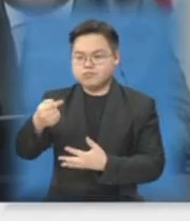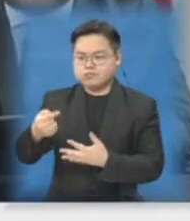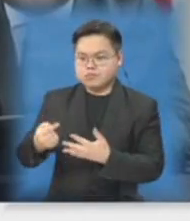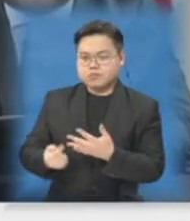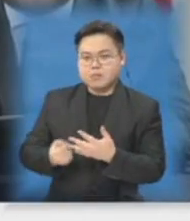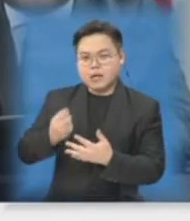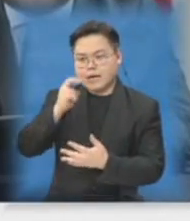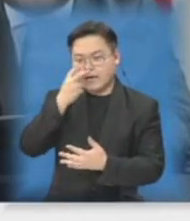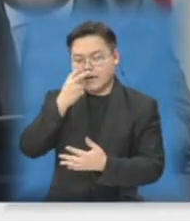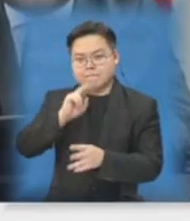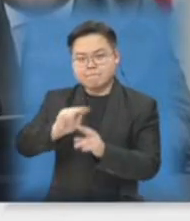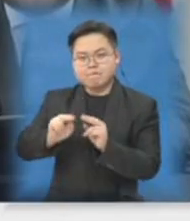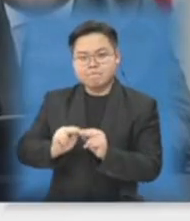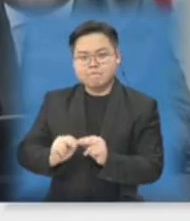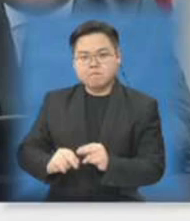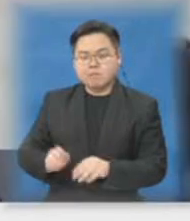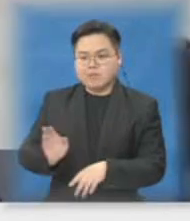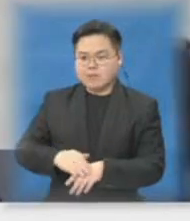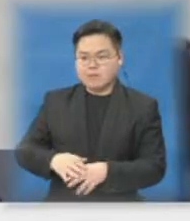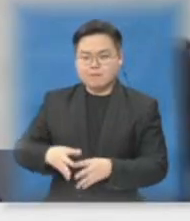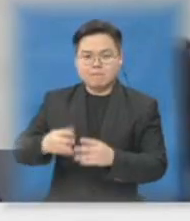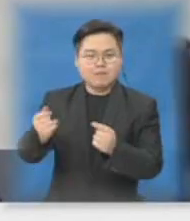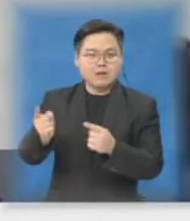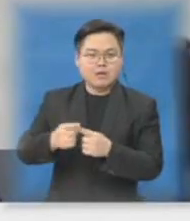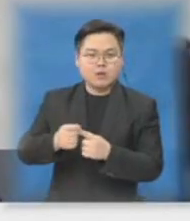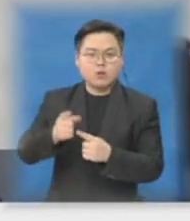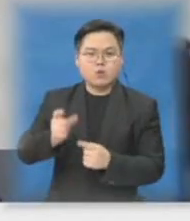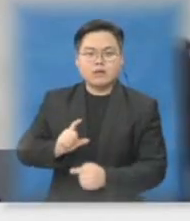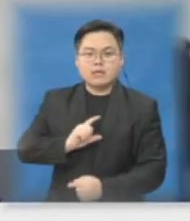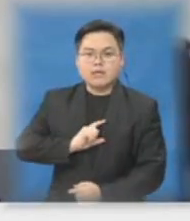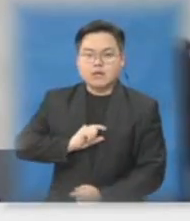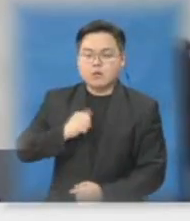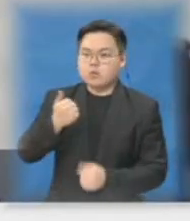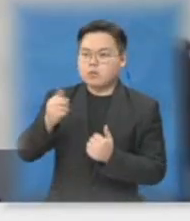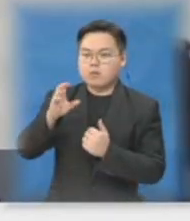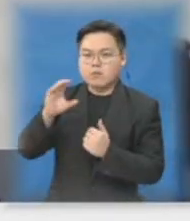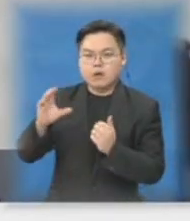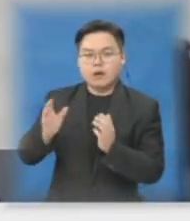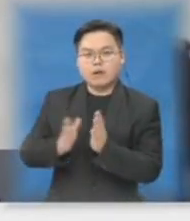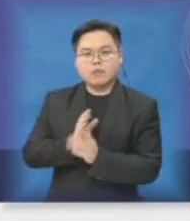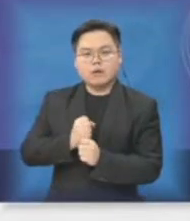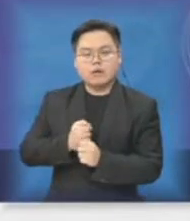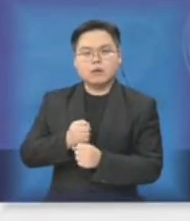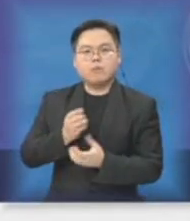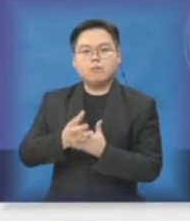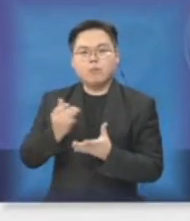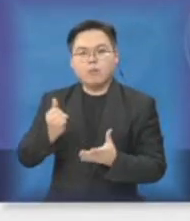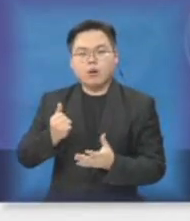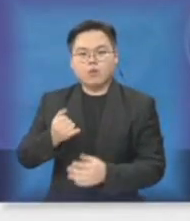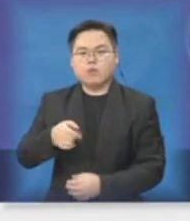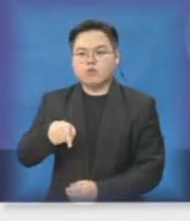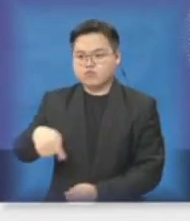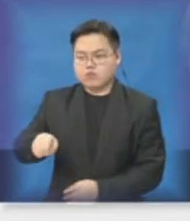хяналт тавьж хүний эрхийг хангах Үндсэн тогтолцооны байгууллагуудтай харилцах үүргээ хэрэг